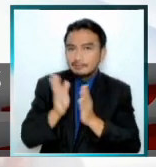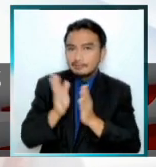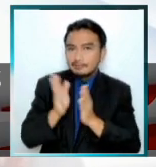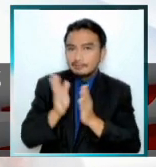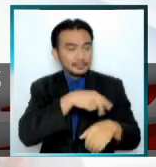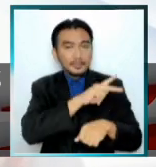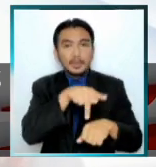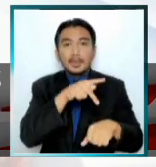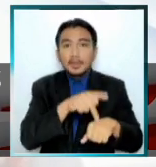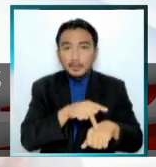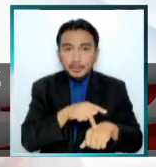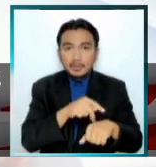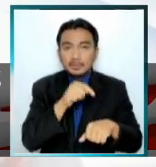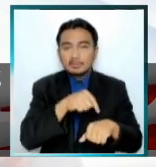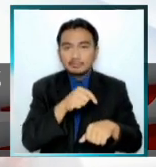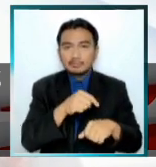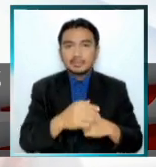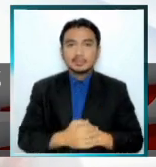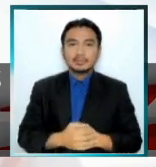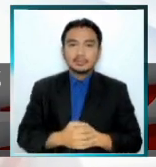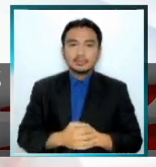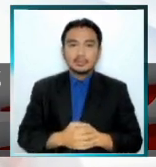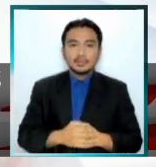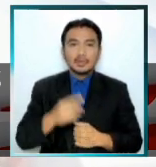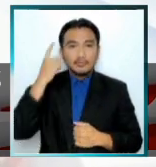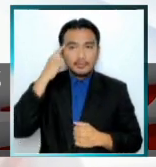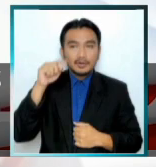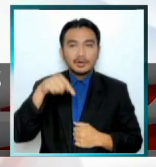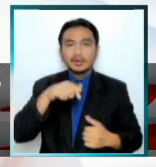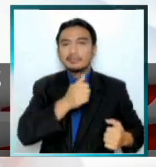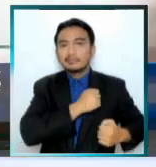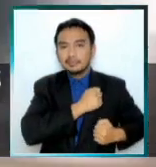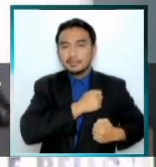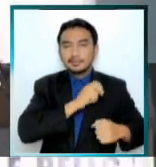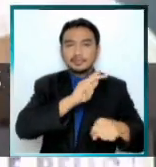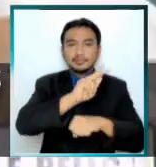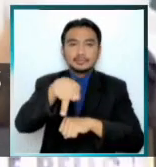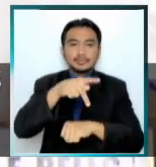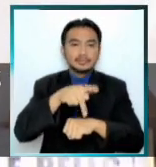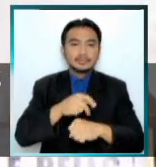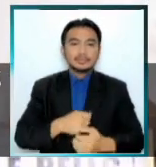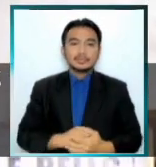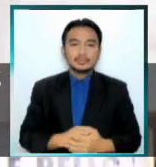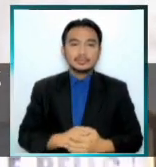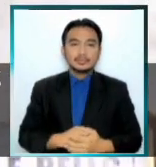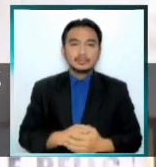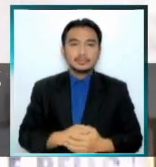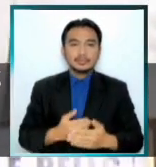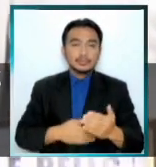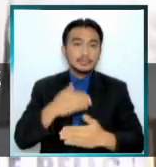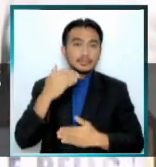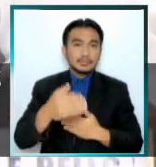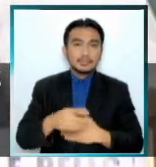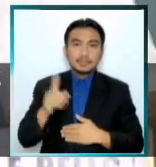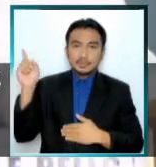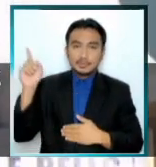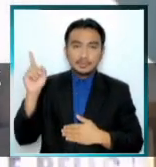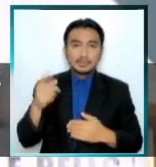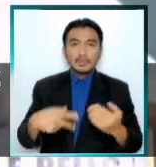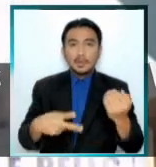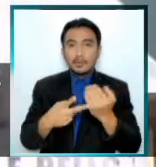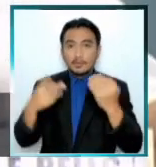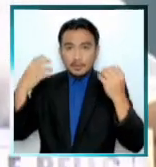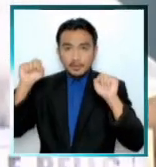sa ating Armed Forces of the Philippines. Sabi naman ng kapwa Vice Presidential Aspirant